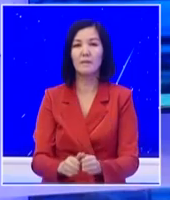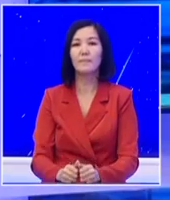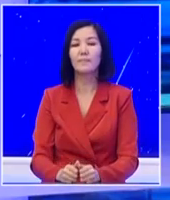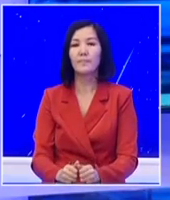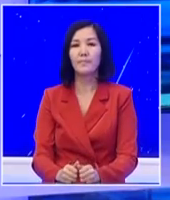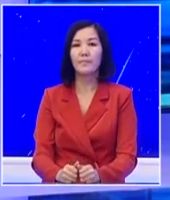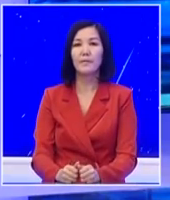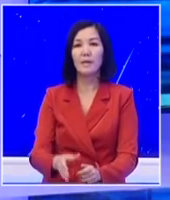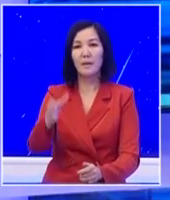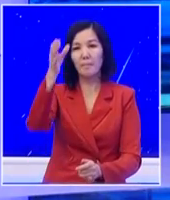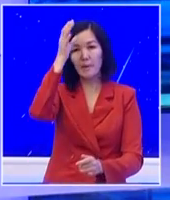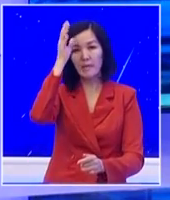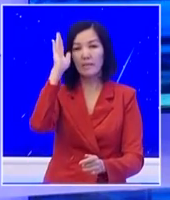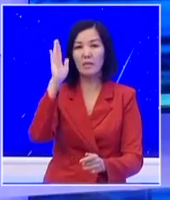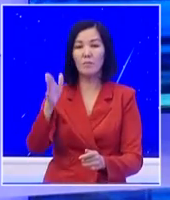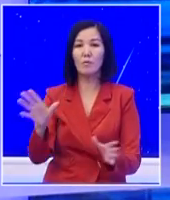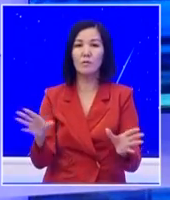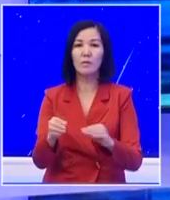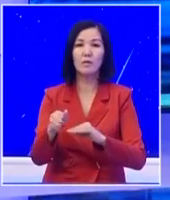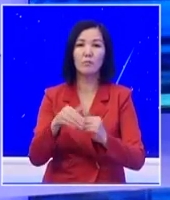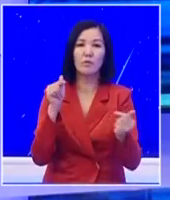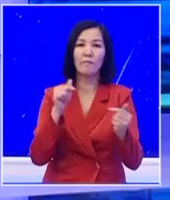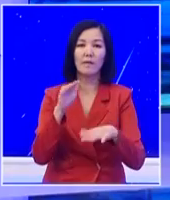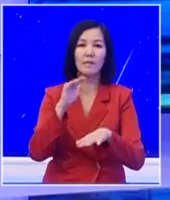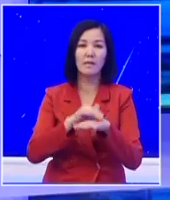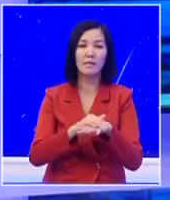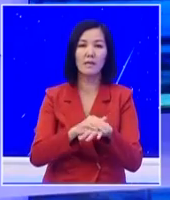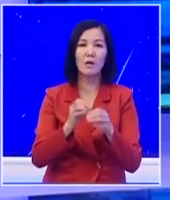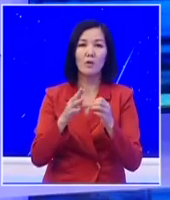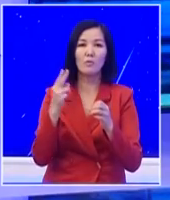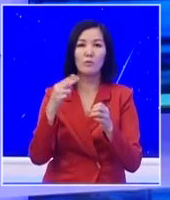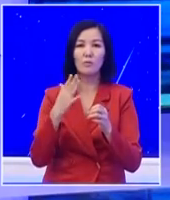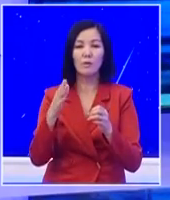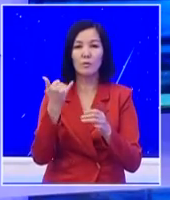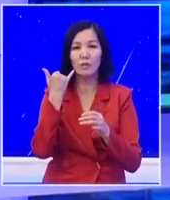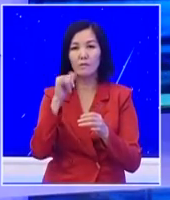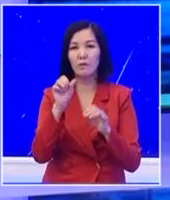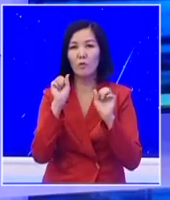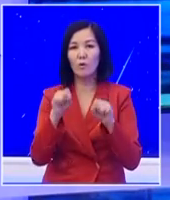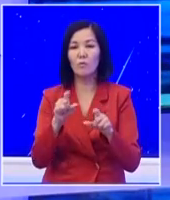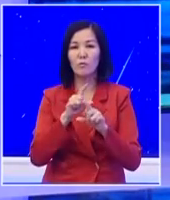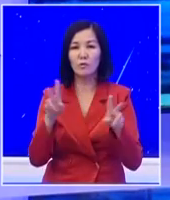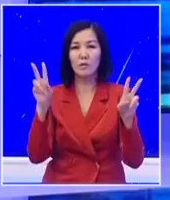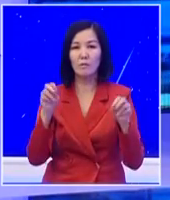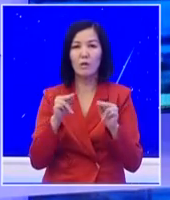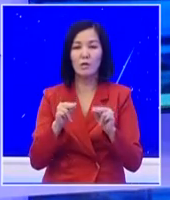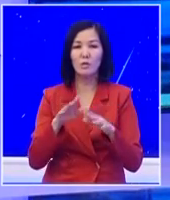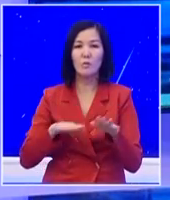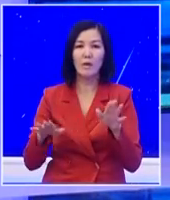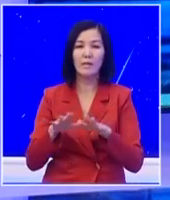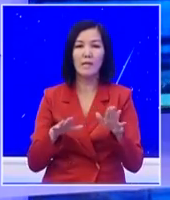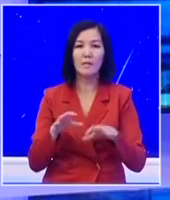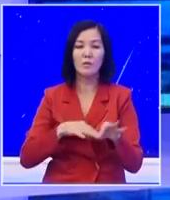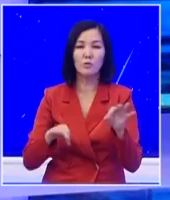Парасатты болы. Сыбайлас жемқорлық фактілері туралы 14-24-ке хабарла. Осындай атаумен Жетісу адалдық алаңы жобалық